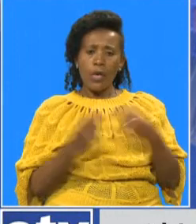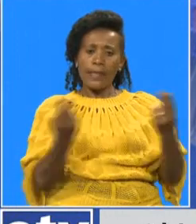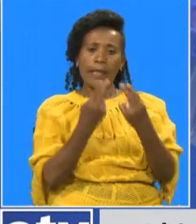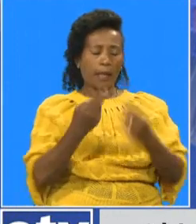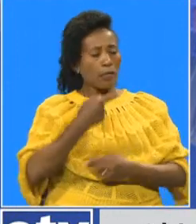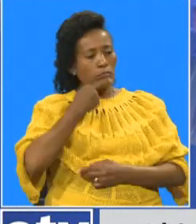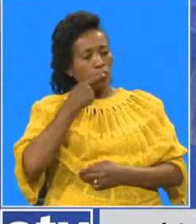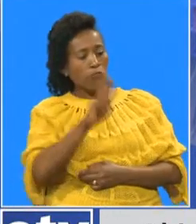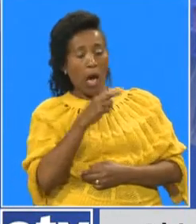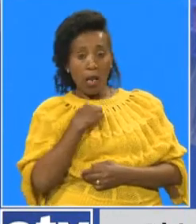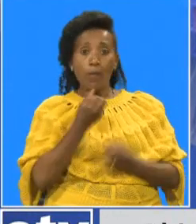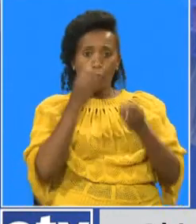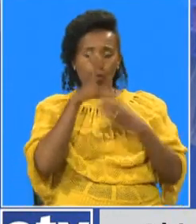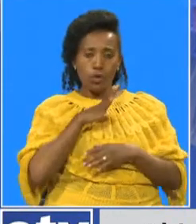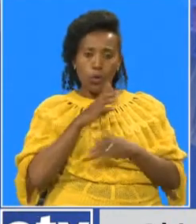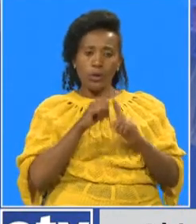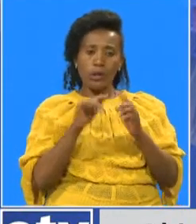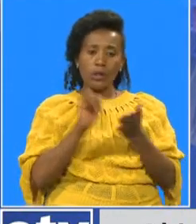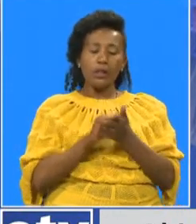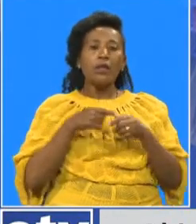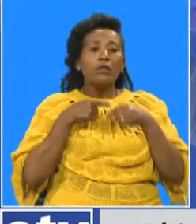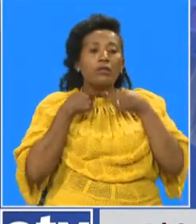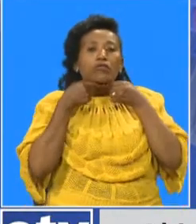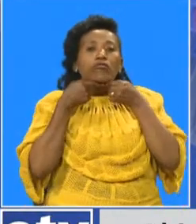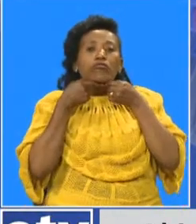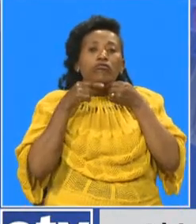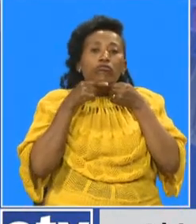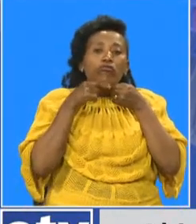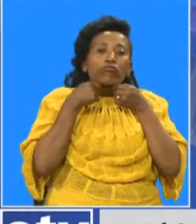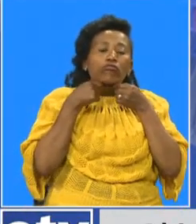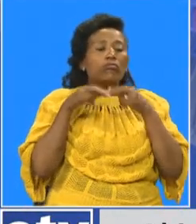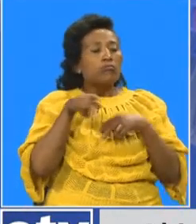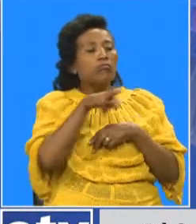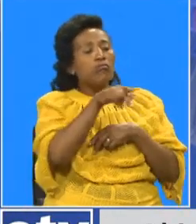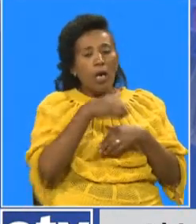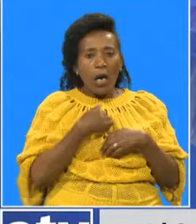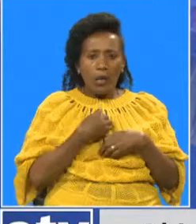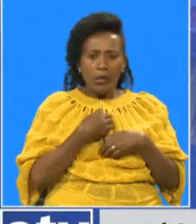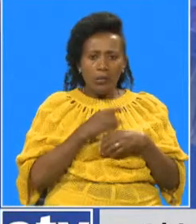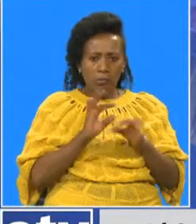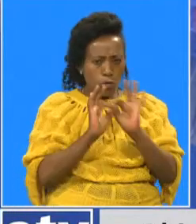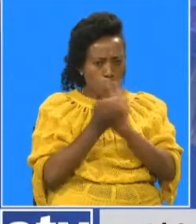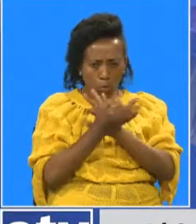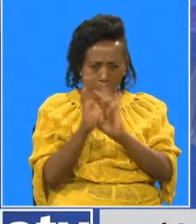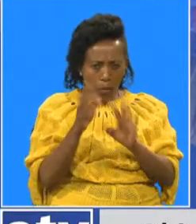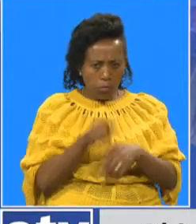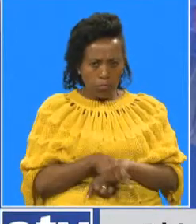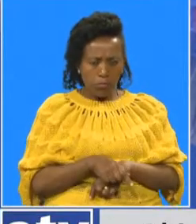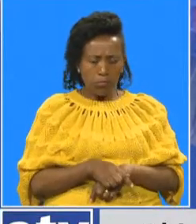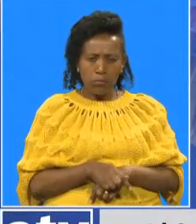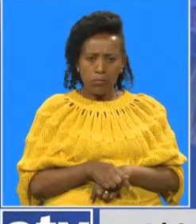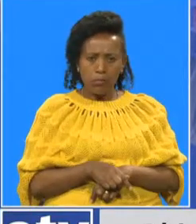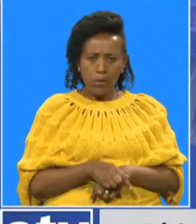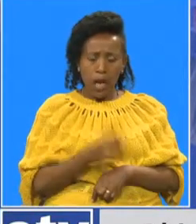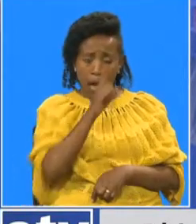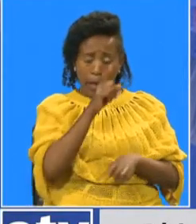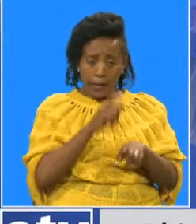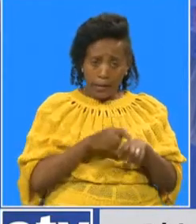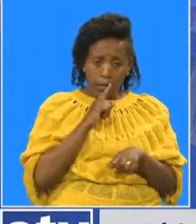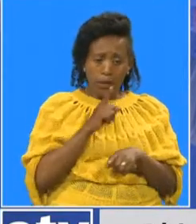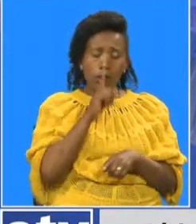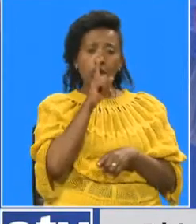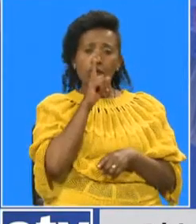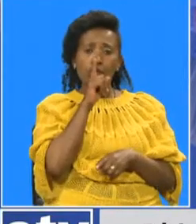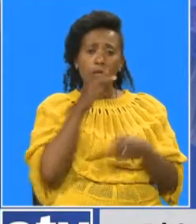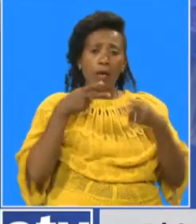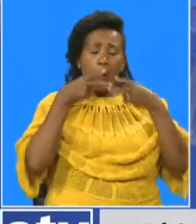ተጠቀም ተብሏል። ብዙ ሰው ግን እዚህ አንገቱ ስር አድርጎ ይሄዳል። ሚኒንግለስ ነው። አንዳንዴ ዝም